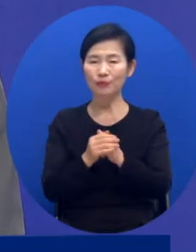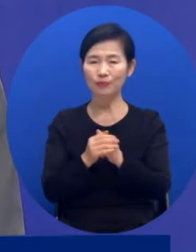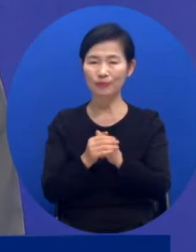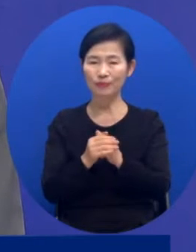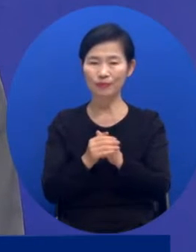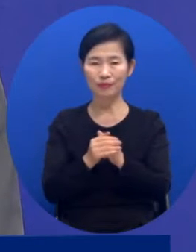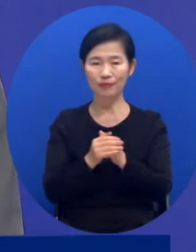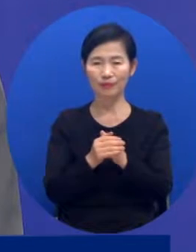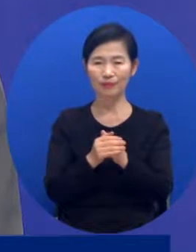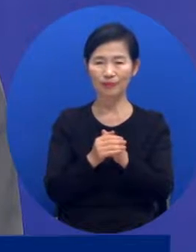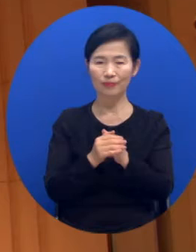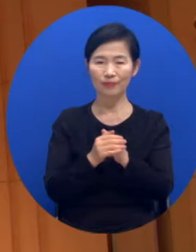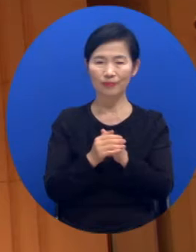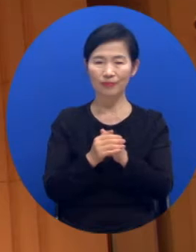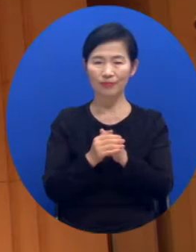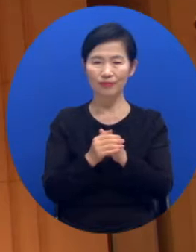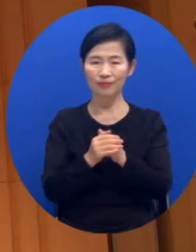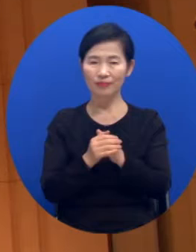전해드립니다